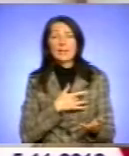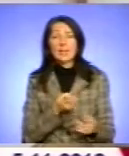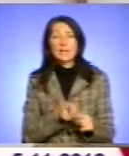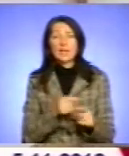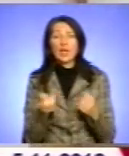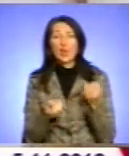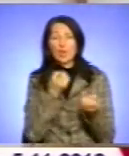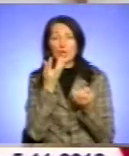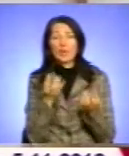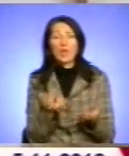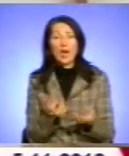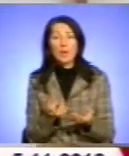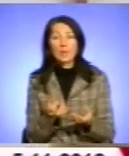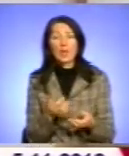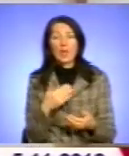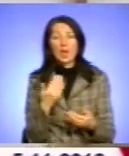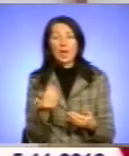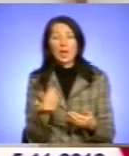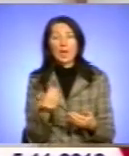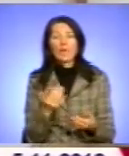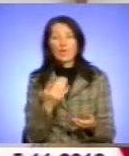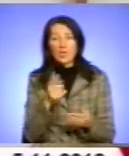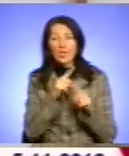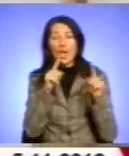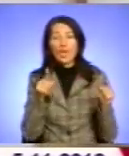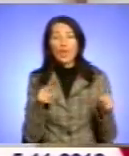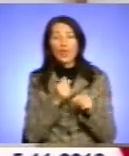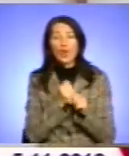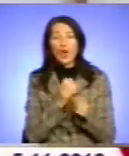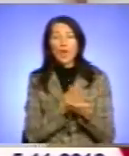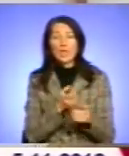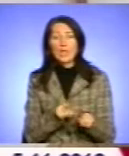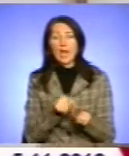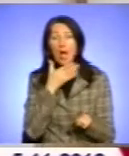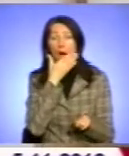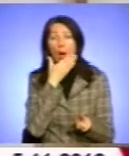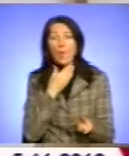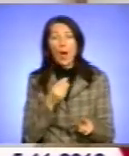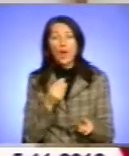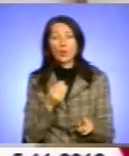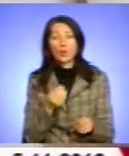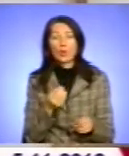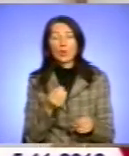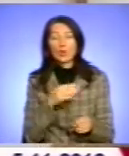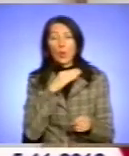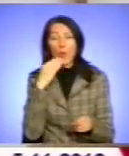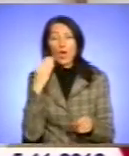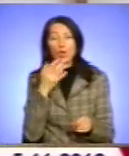розквітає квітами. Тому в неї в творах є так багато і декоративних, побудованих